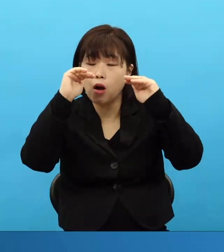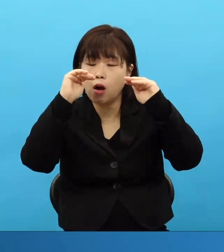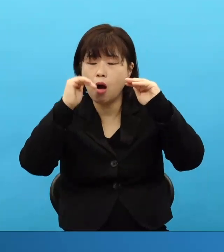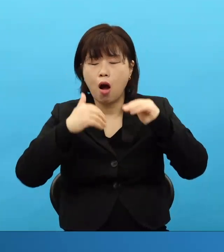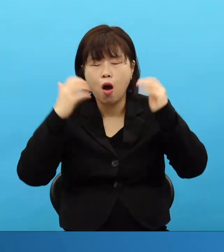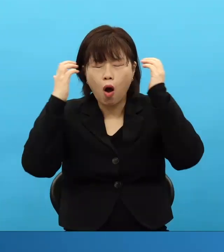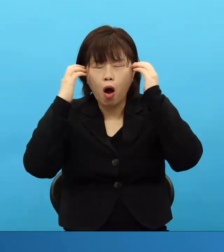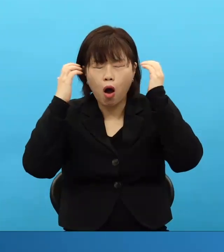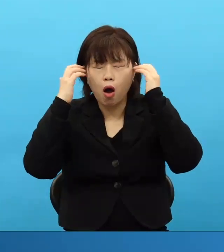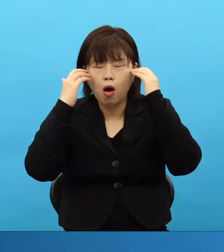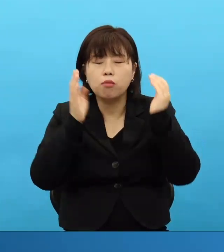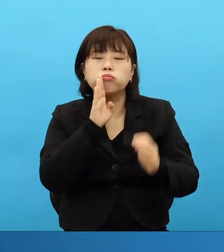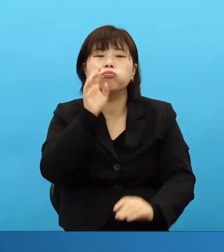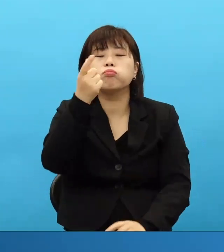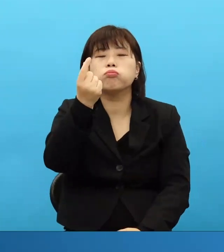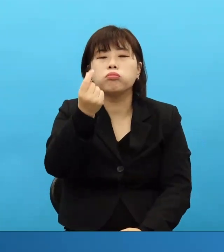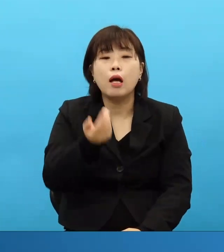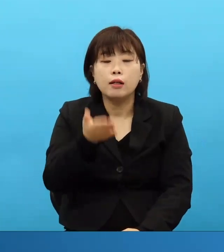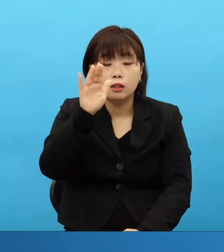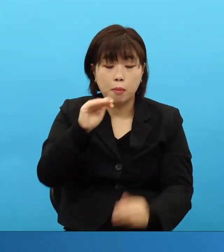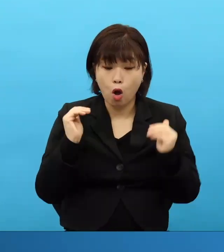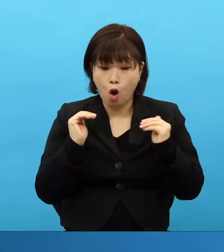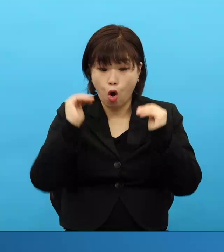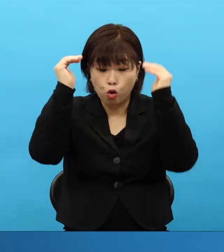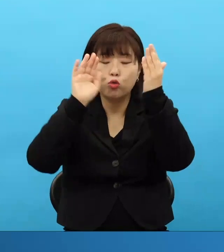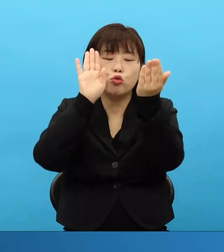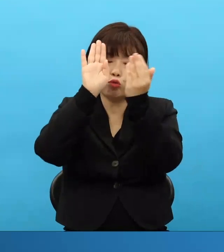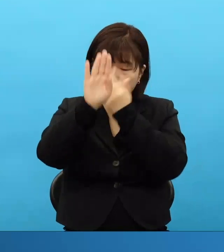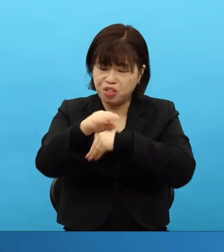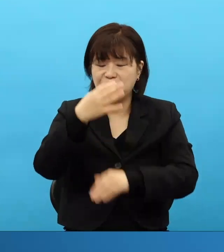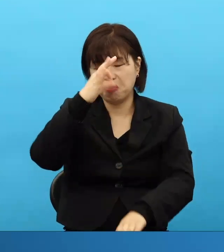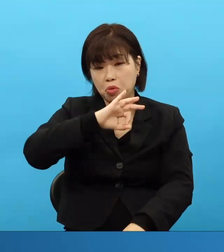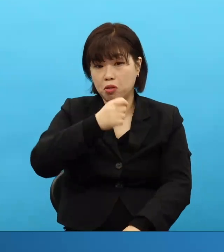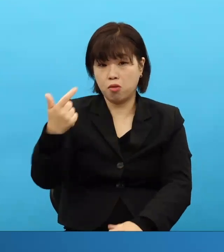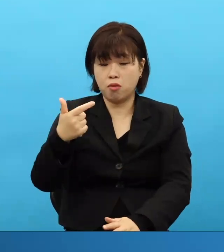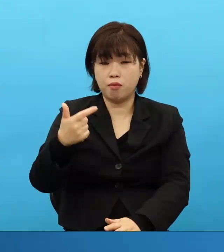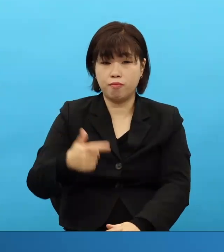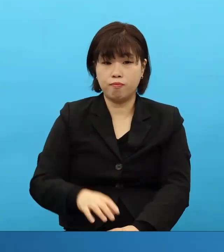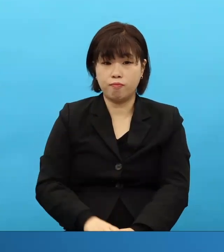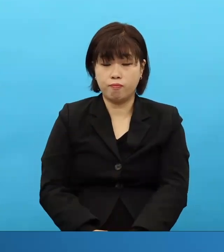where the TCKs are bound to be used. 그래서 이